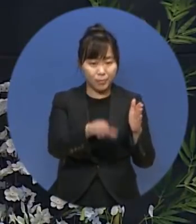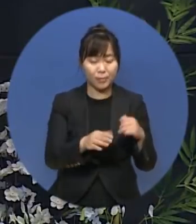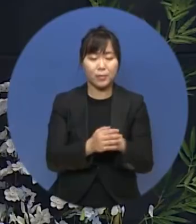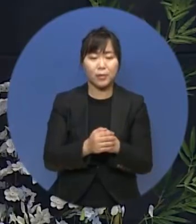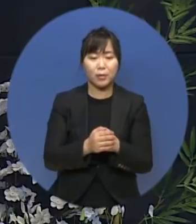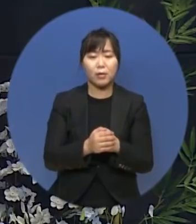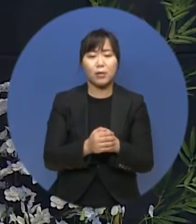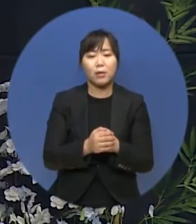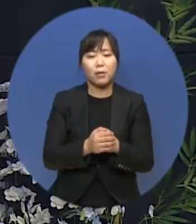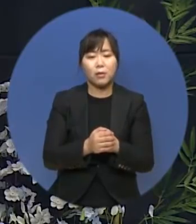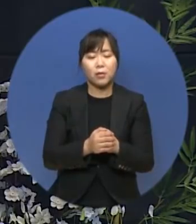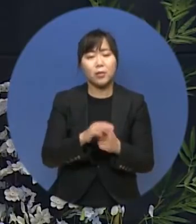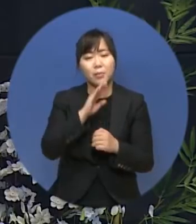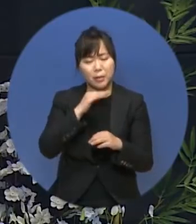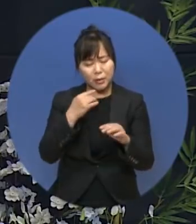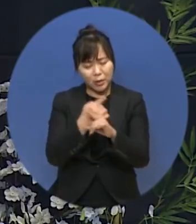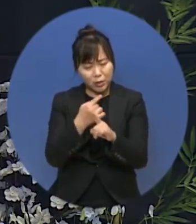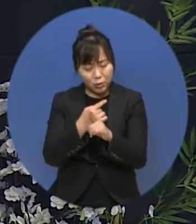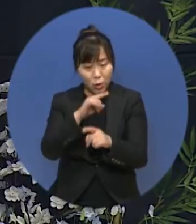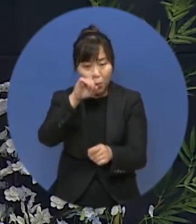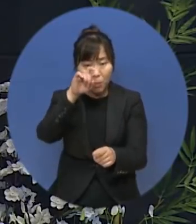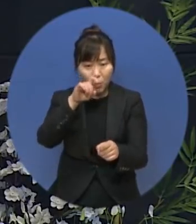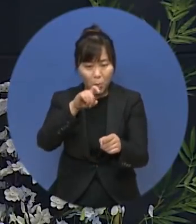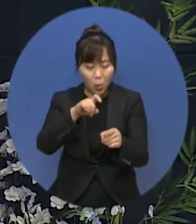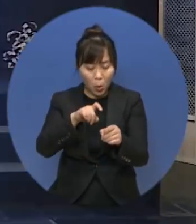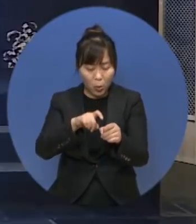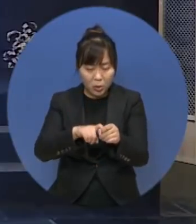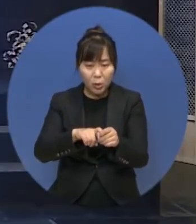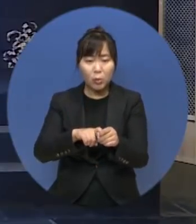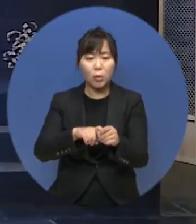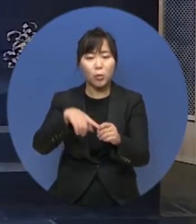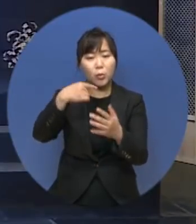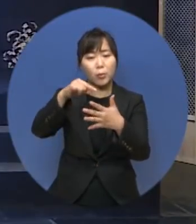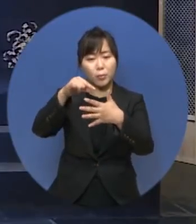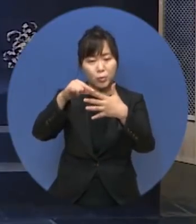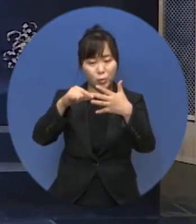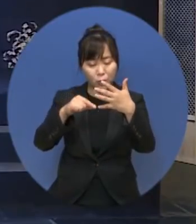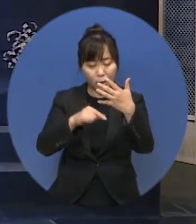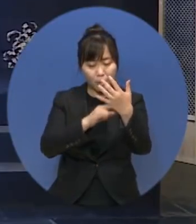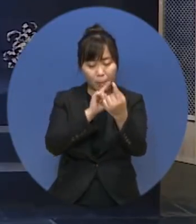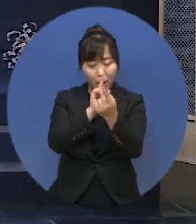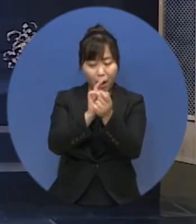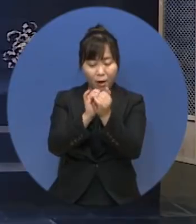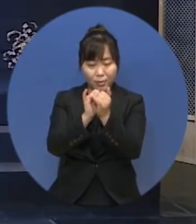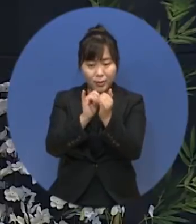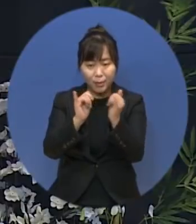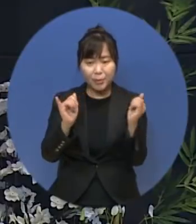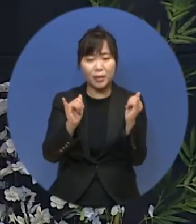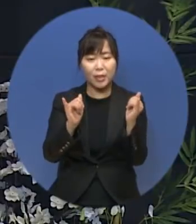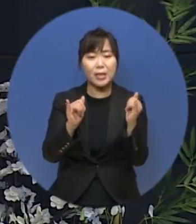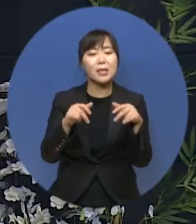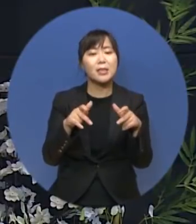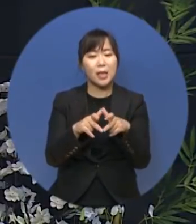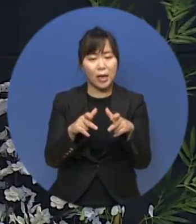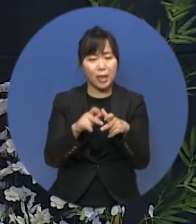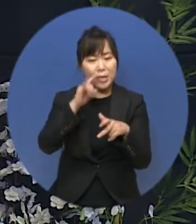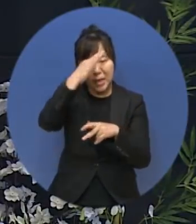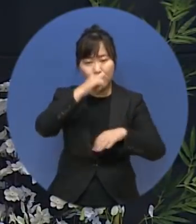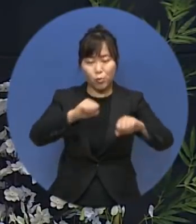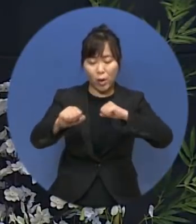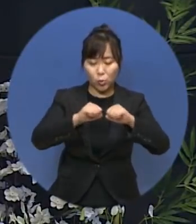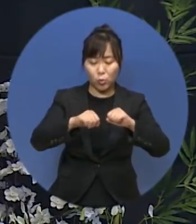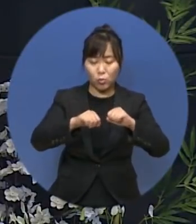되었지만은 실제로 그러한 치유 목적으로 교육 프로그램이 접한 사람들이 장애